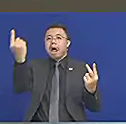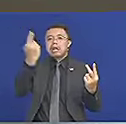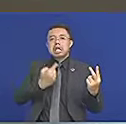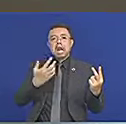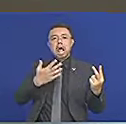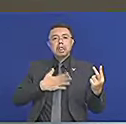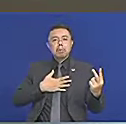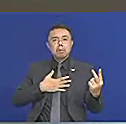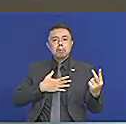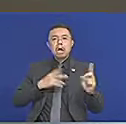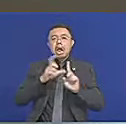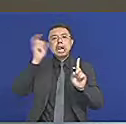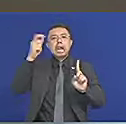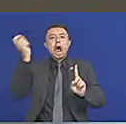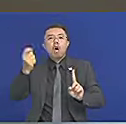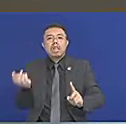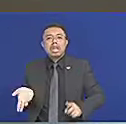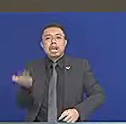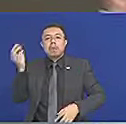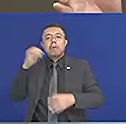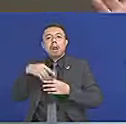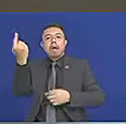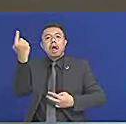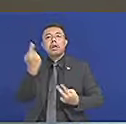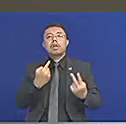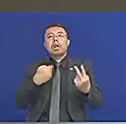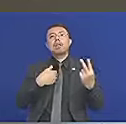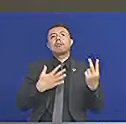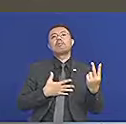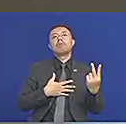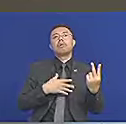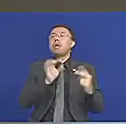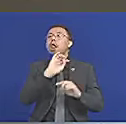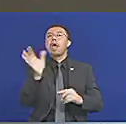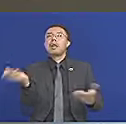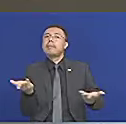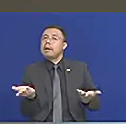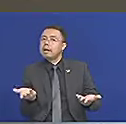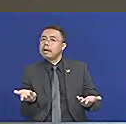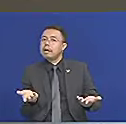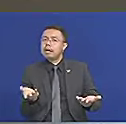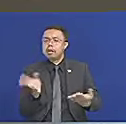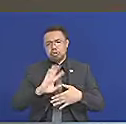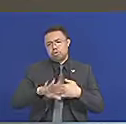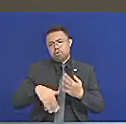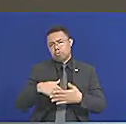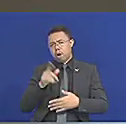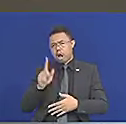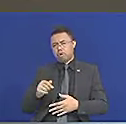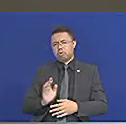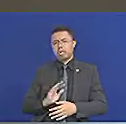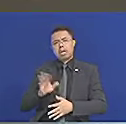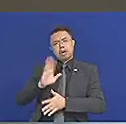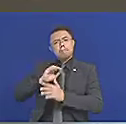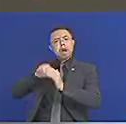Daud hidup di hadiratku. Emangnya yang lain di hadirat siapa? Ya semua mestinya di hadirat Allah.